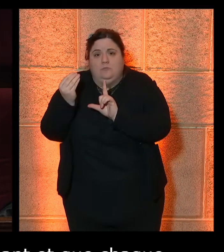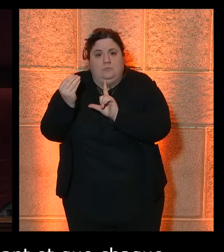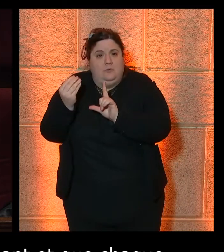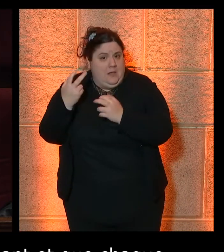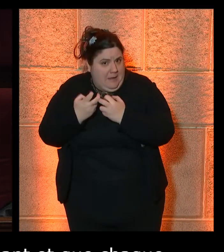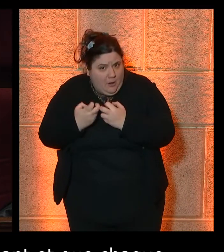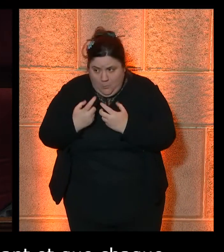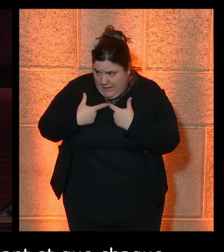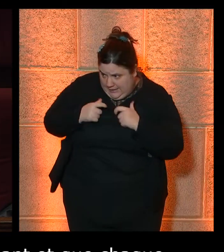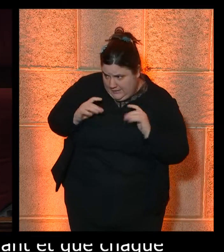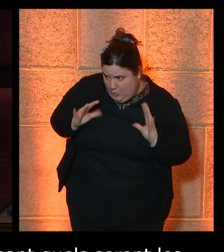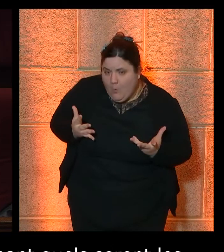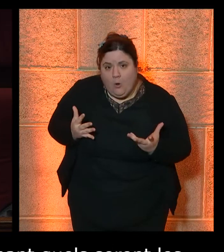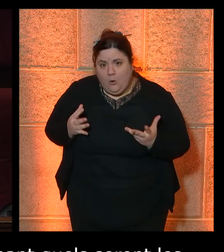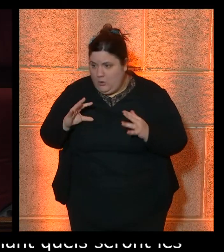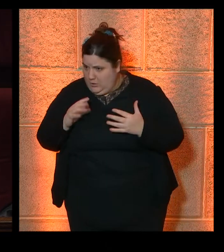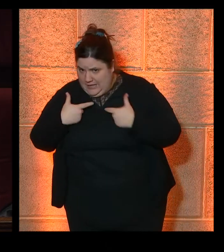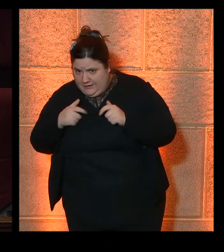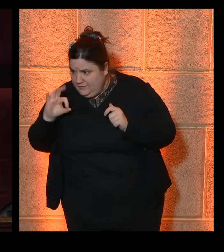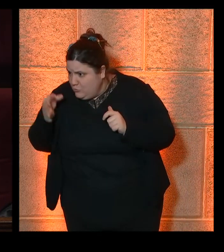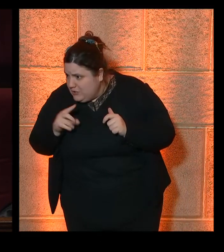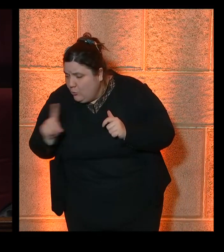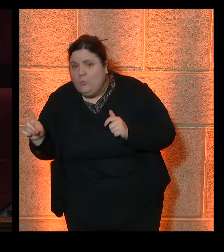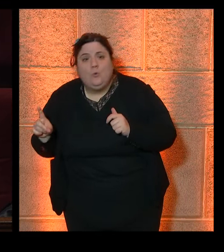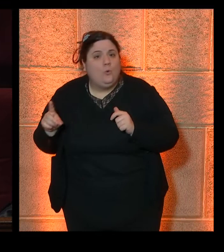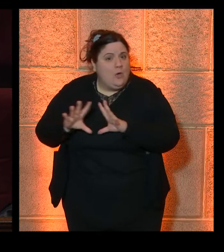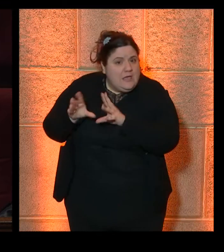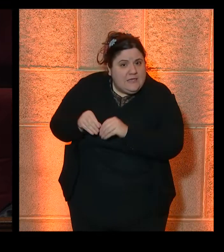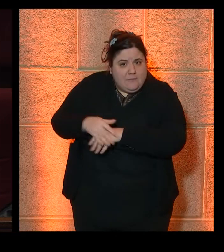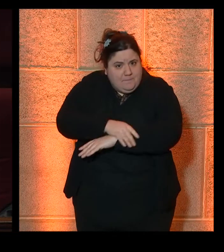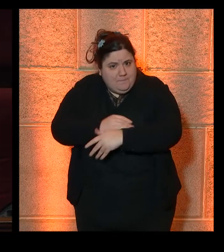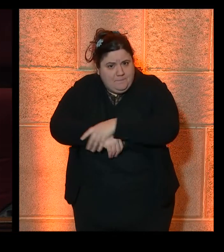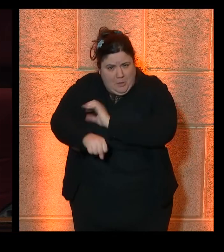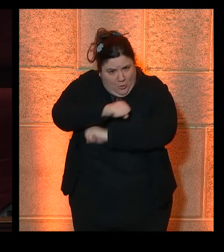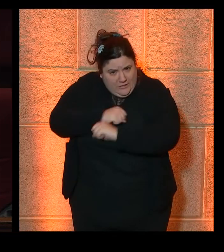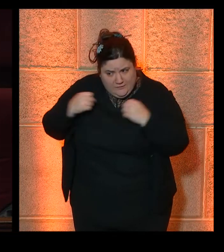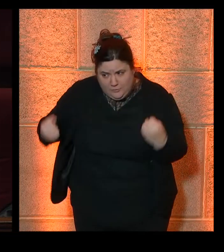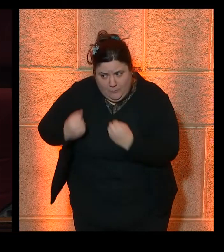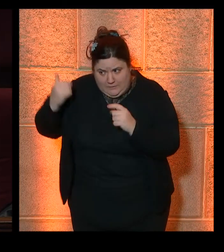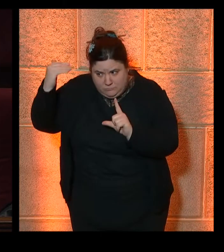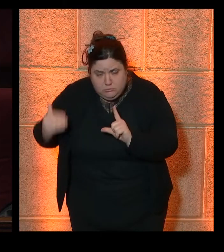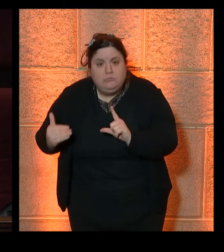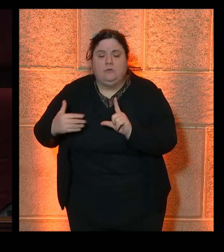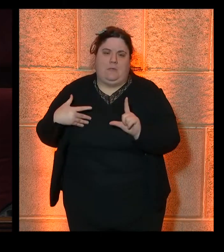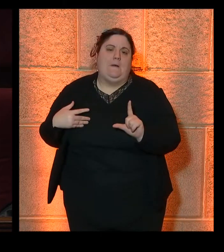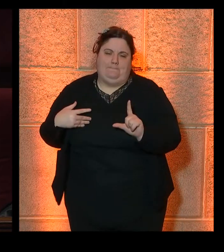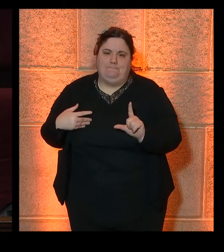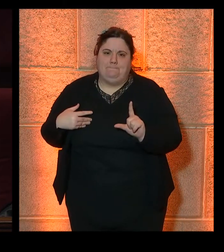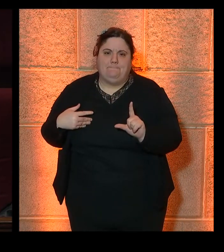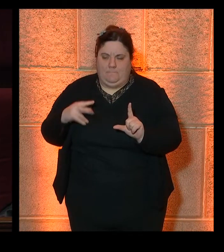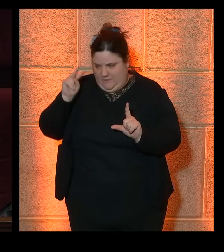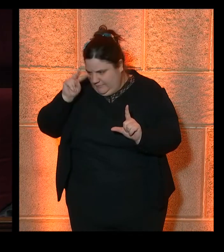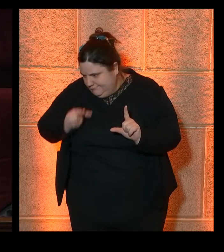concernant l'accessibilité de ce que cette équipe du candidat, ce candidat portera pour